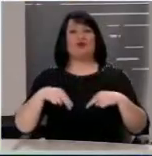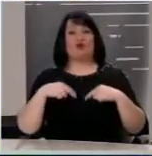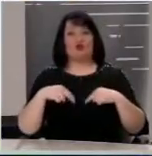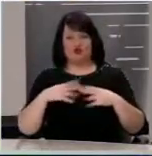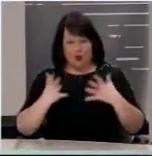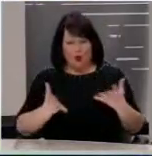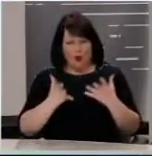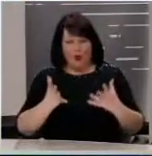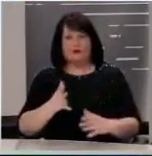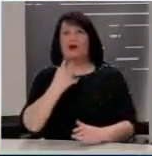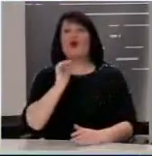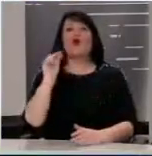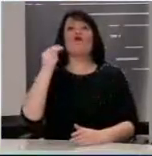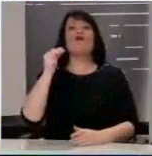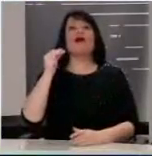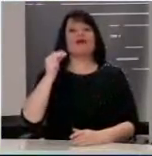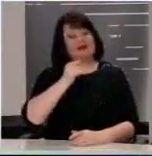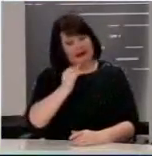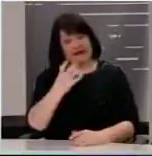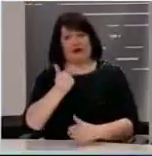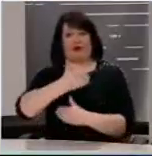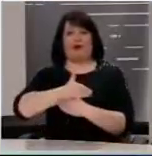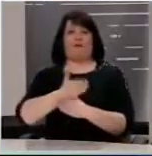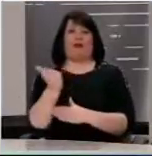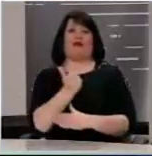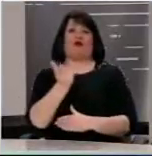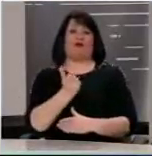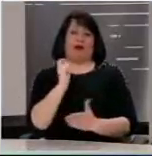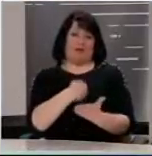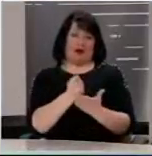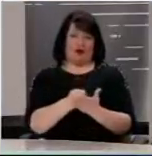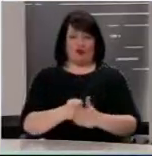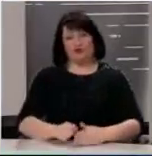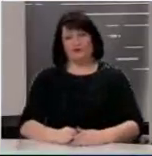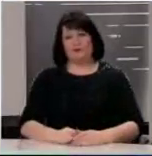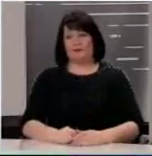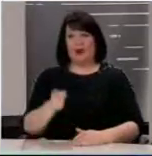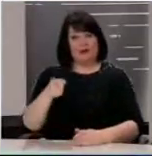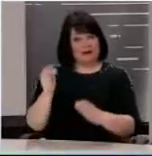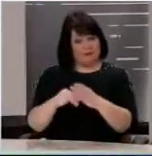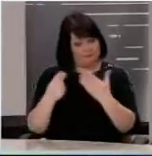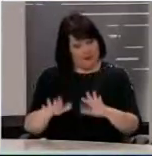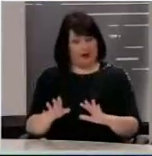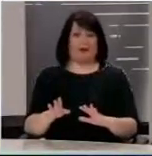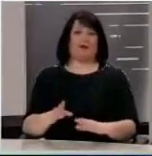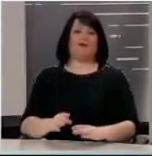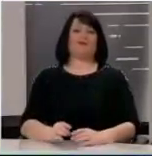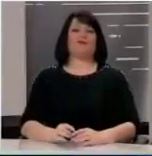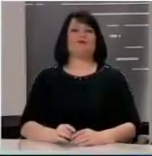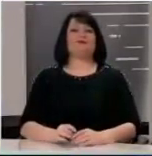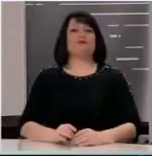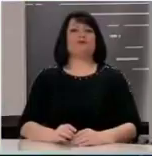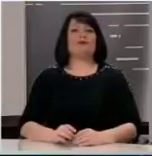γιατί οι βουλευτές το είχαν πάντα και επεκτάθηκε αυτό, το ψηφίσατε κι εσείς, και η